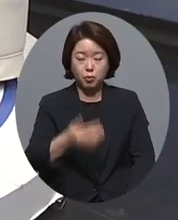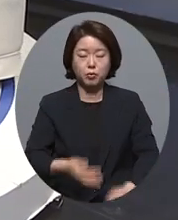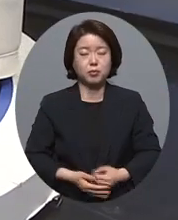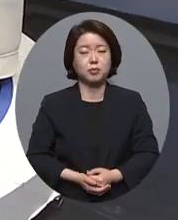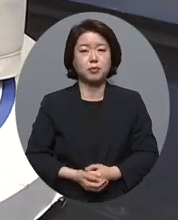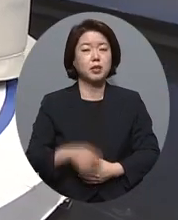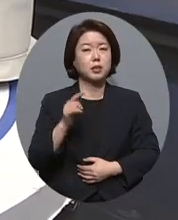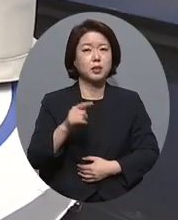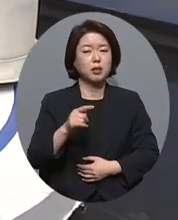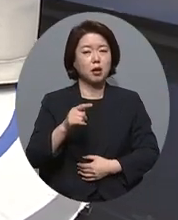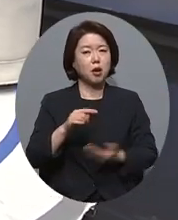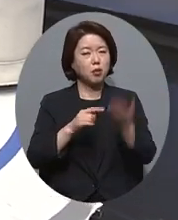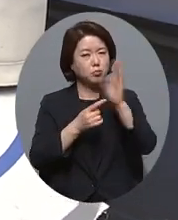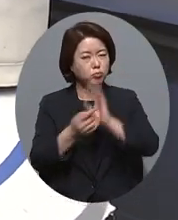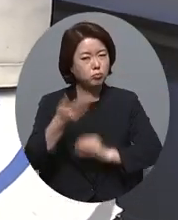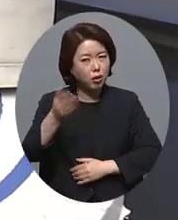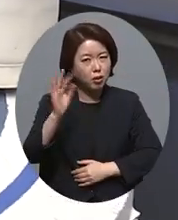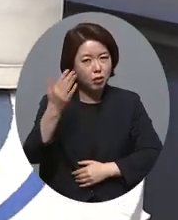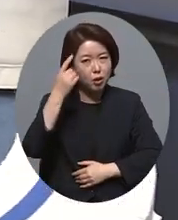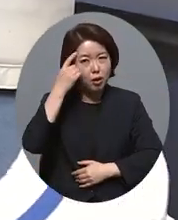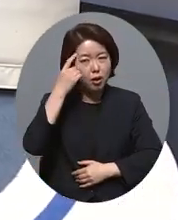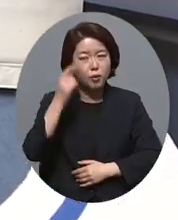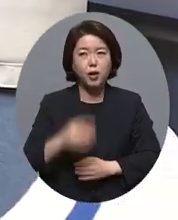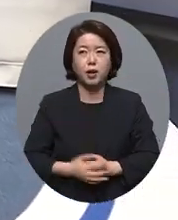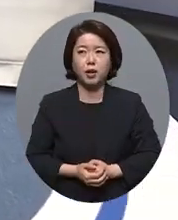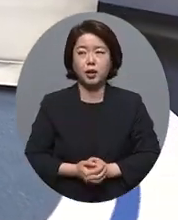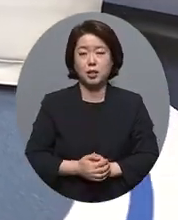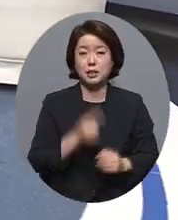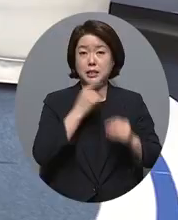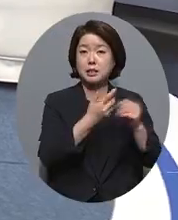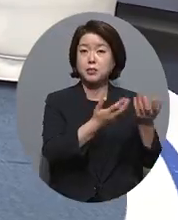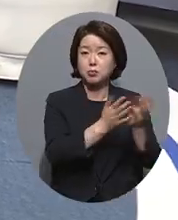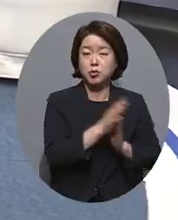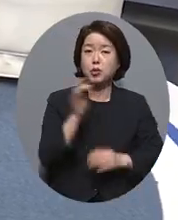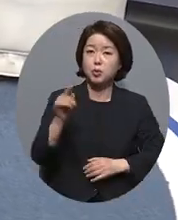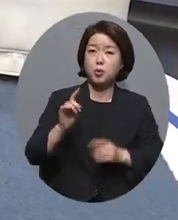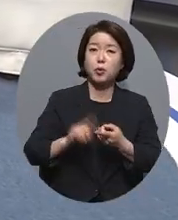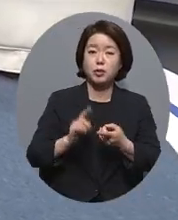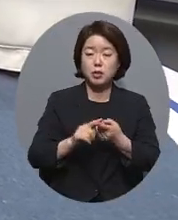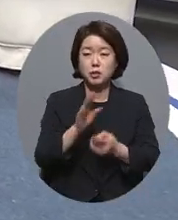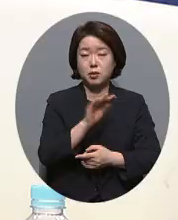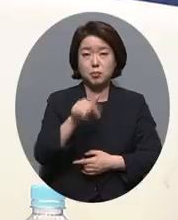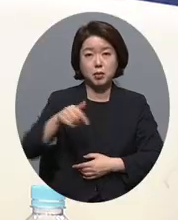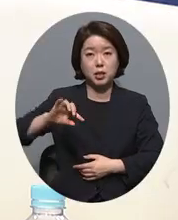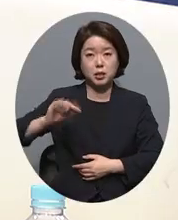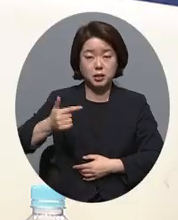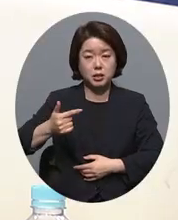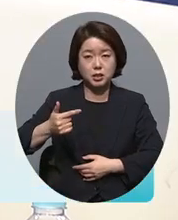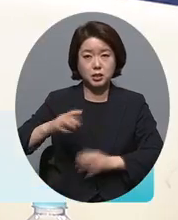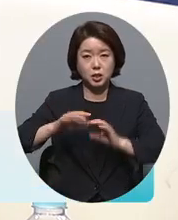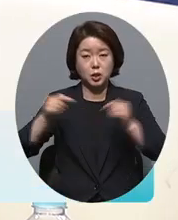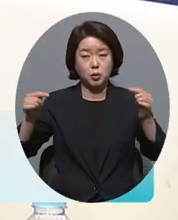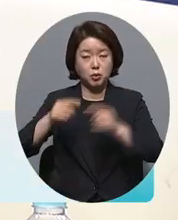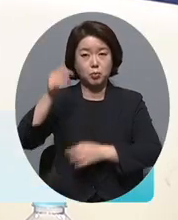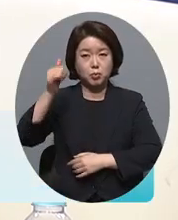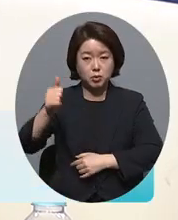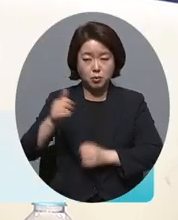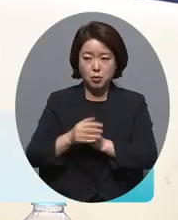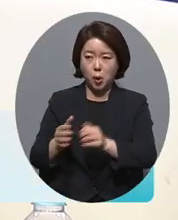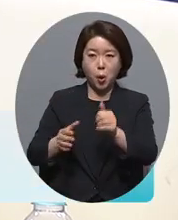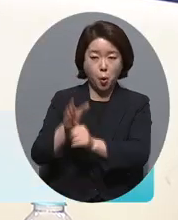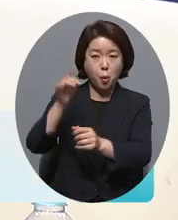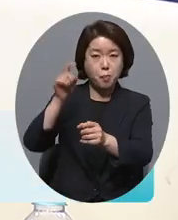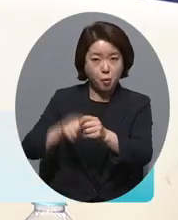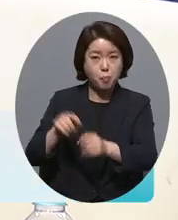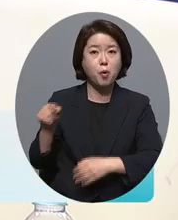근데 저런 것까지 틀어야 됩니까 어떻게 보십니까 뭐 민주당은 이제 저 부분과 관련해서 박진희 외교부 장관을 공격할 그